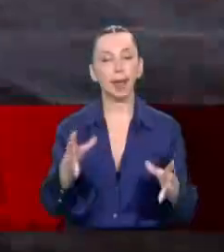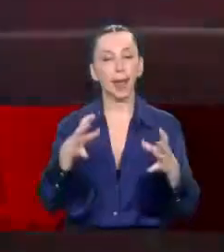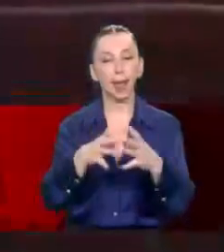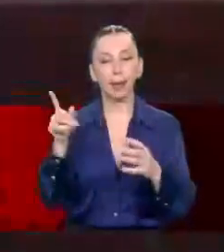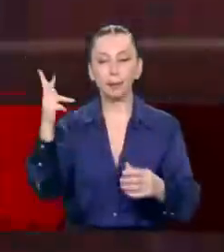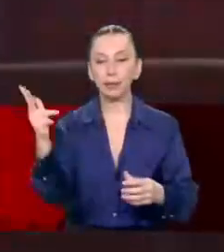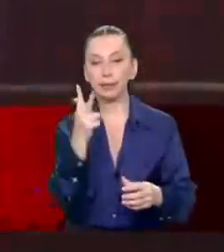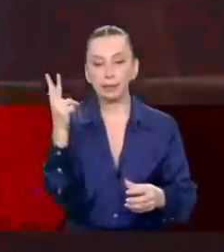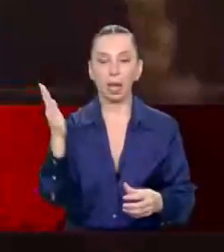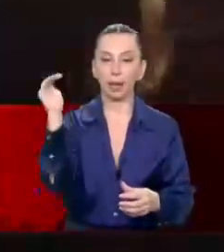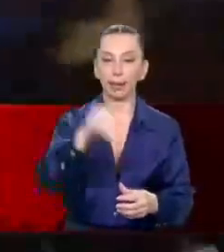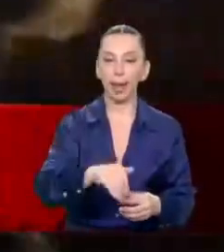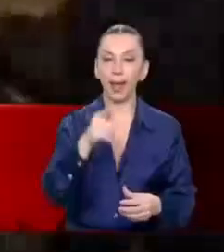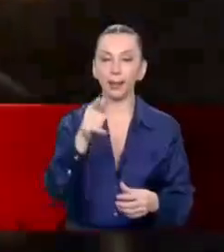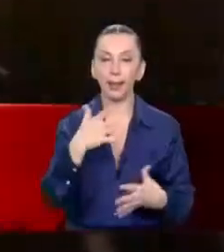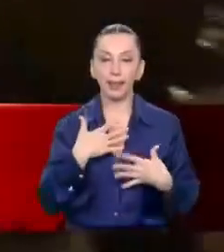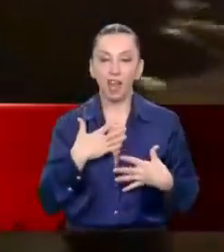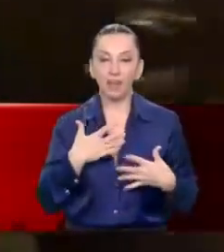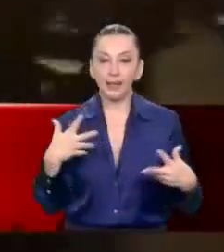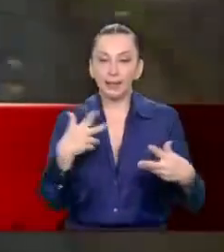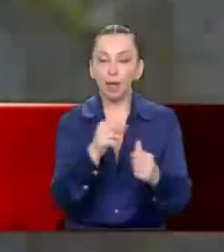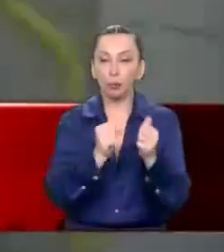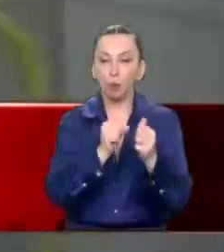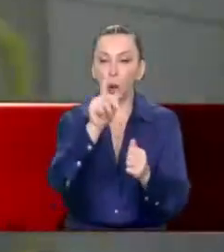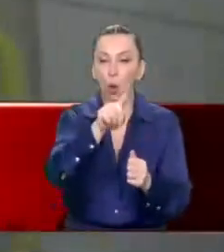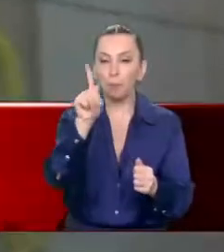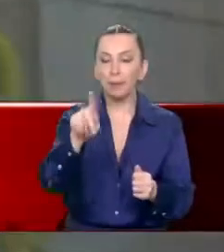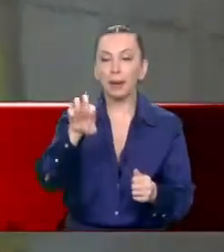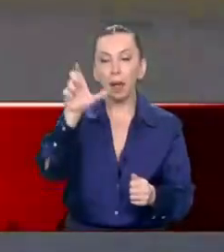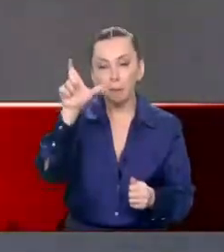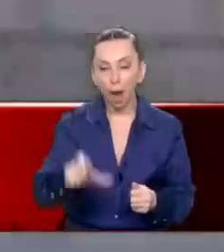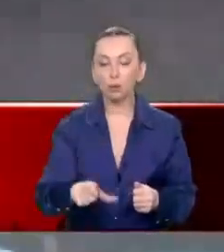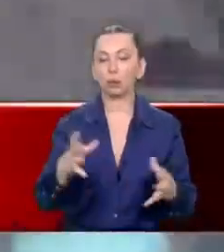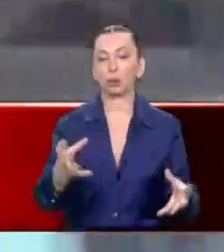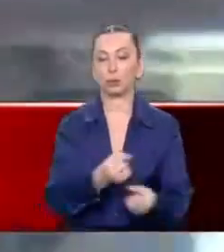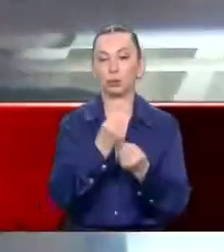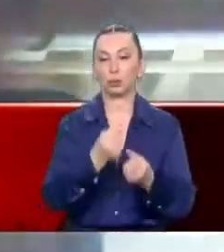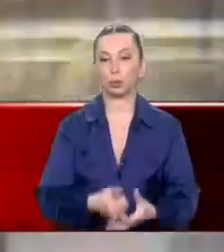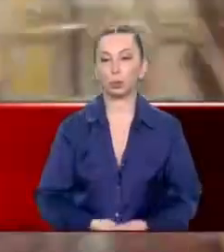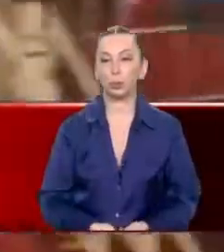hızla bölgeye ulaştı. Nefes kesen mücadeleyle 11 mürettebat kıyıya alındı.